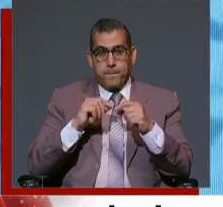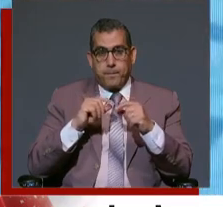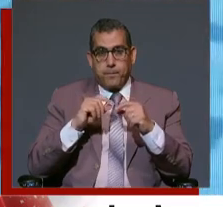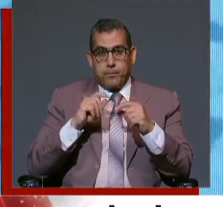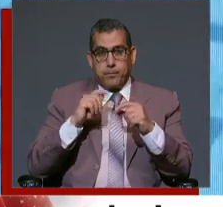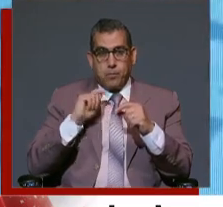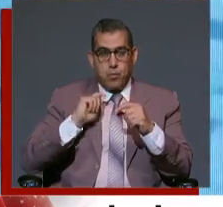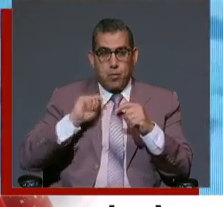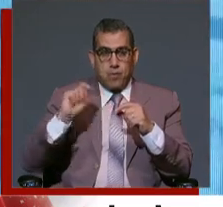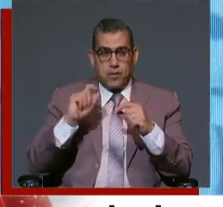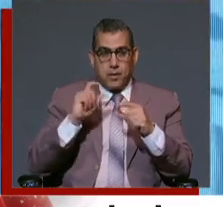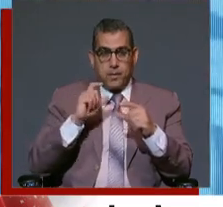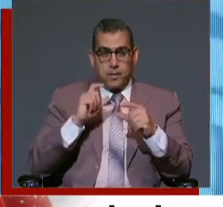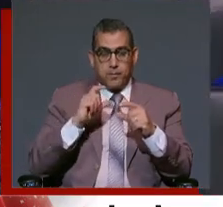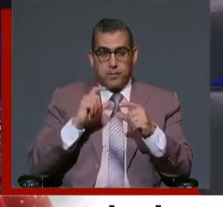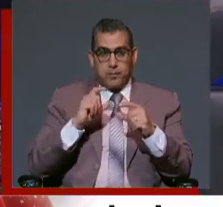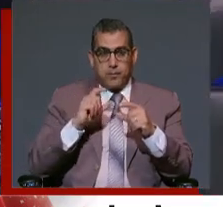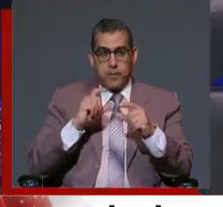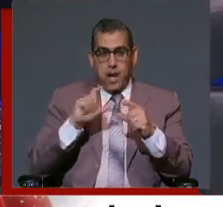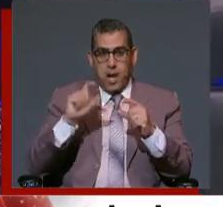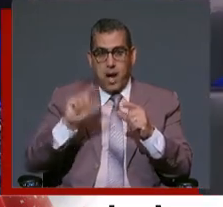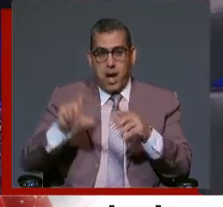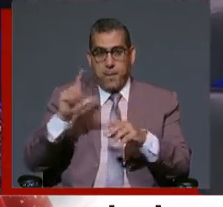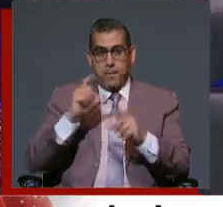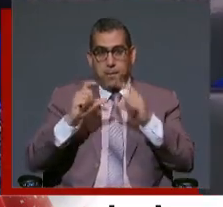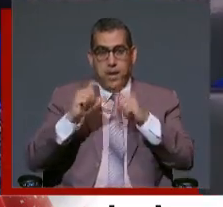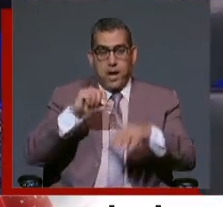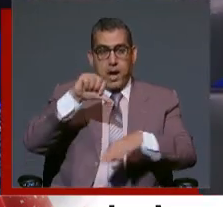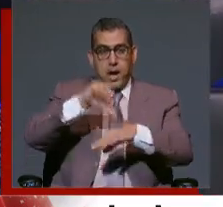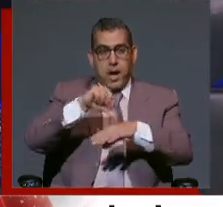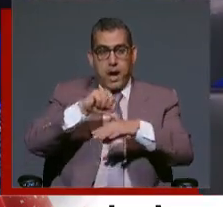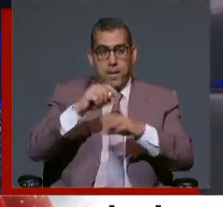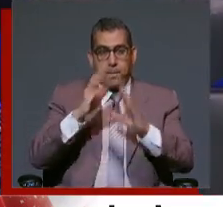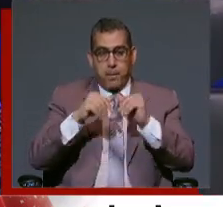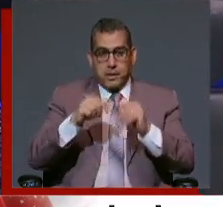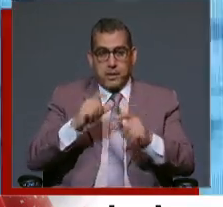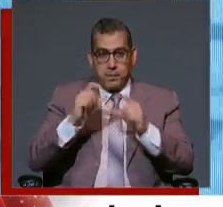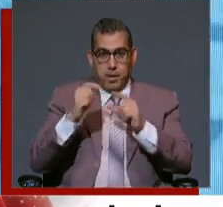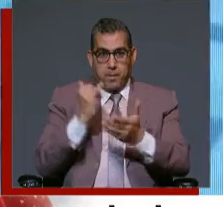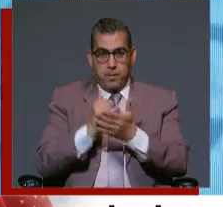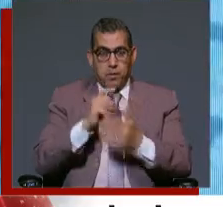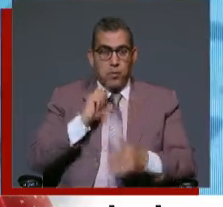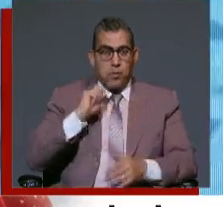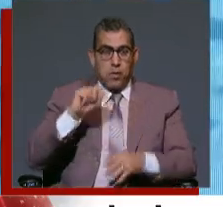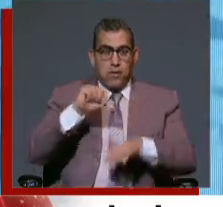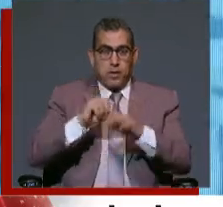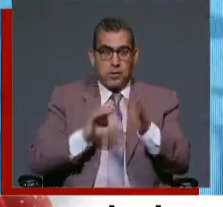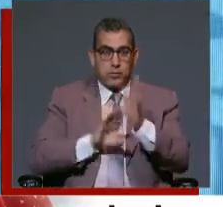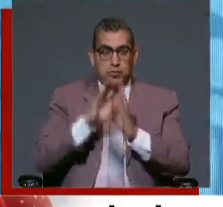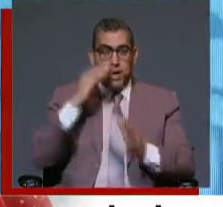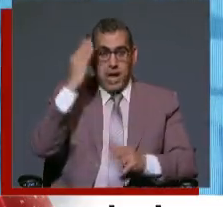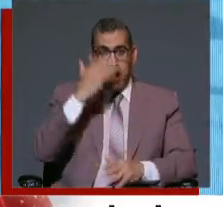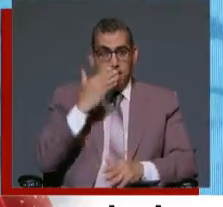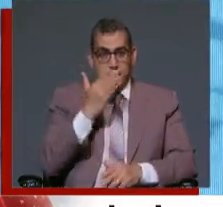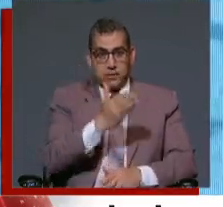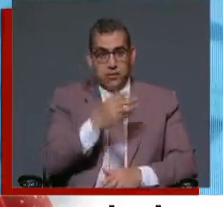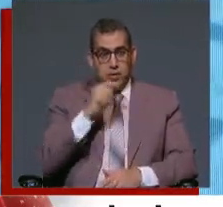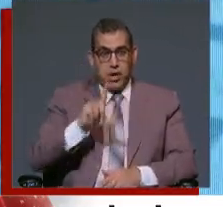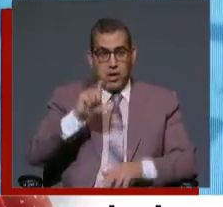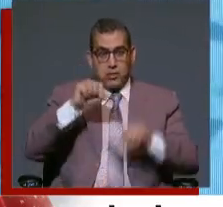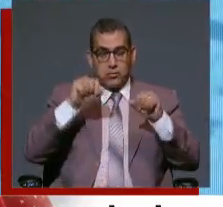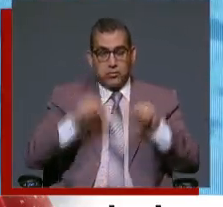محافظ القائم بأعمال محافظ البنك المركزي لجمهورية مصر العربية ومحافظ بنك التنمية الأفريقي ورئيس